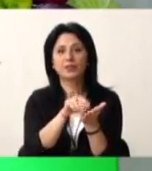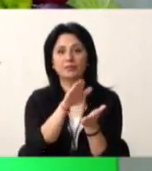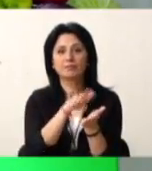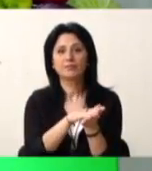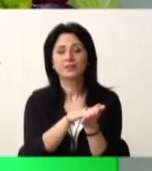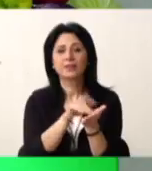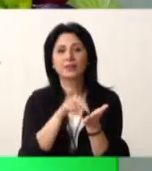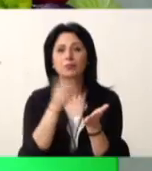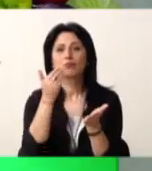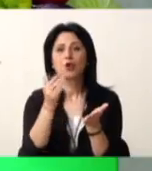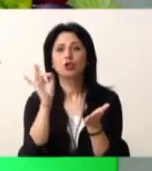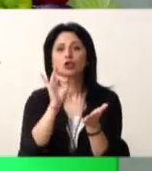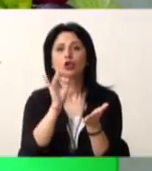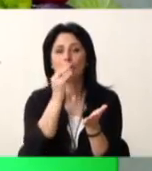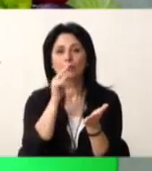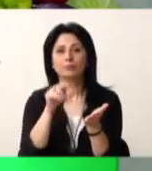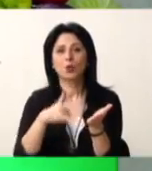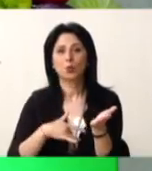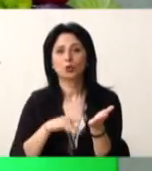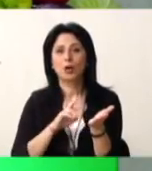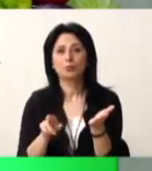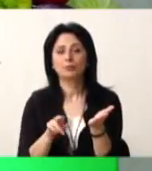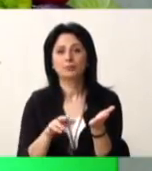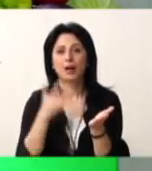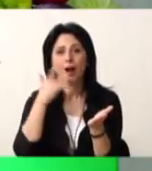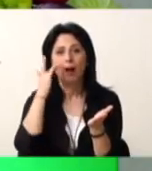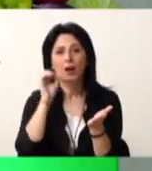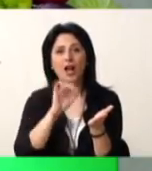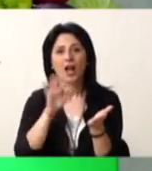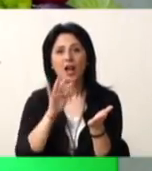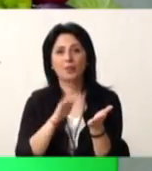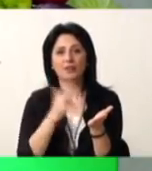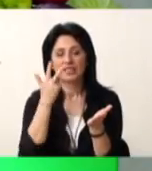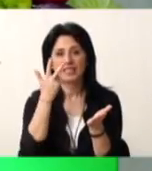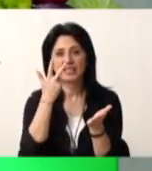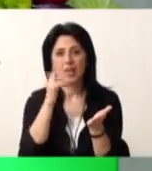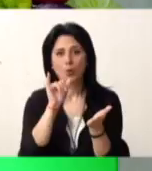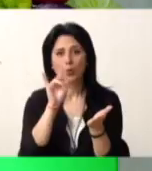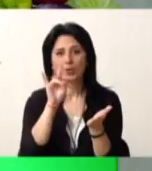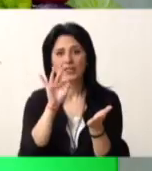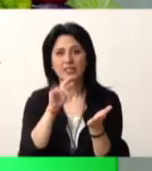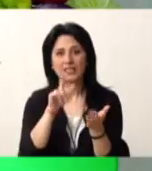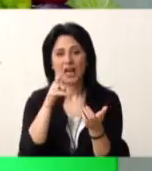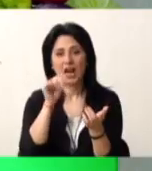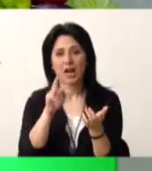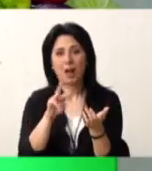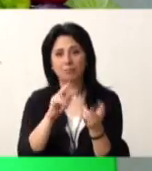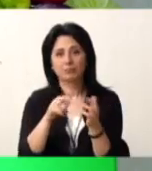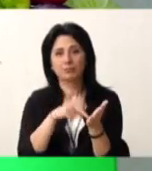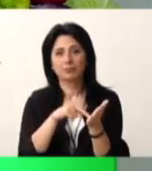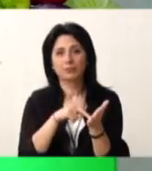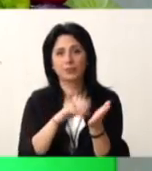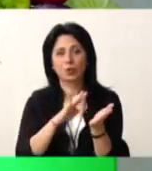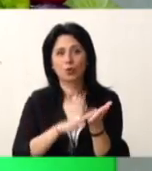ნაჭერი, როგორც ჩვენი ევროპელი და ამერიკელი კოლეგები ამბობენ, ეს არის 3 უნცია დაახლოებით. გრამაში გადათვლაში ეს